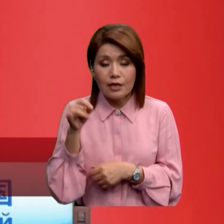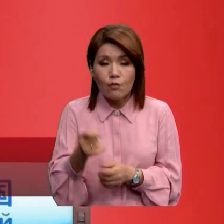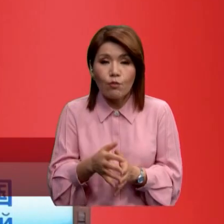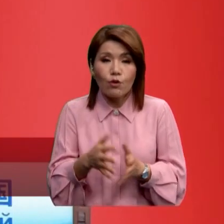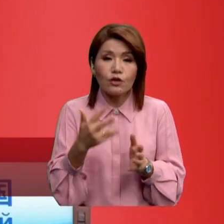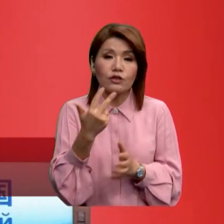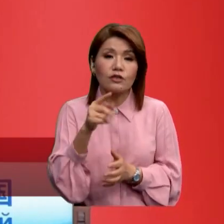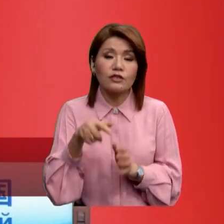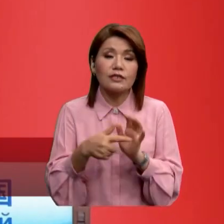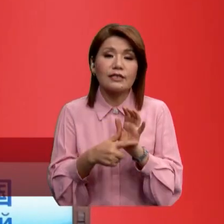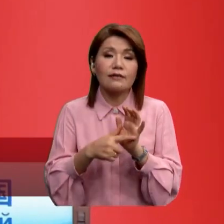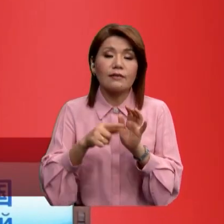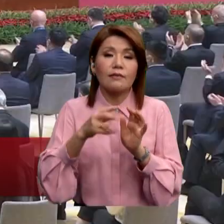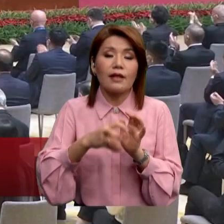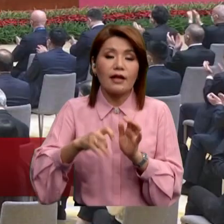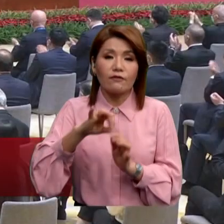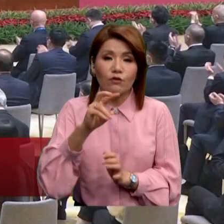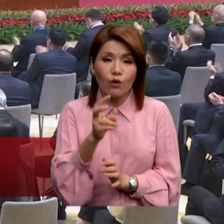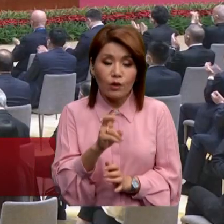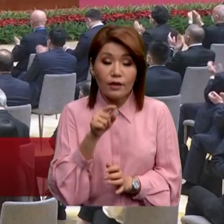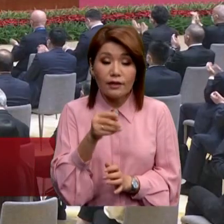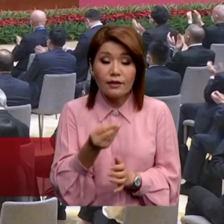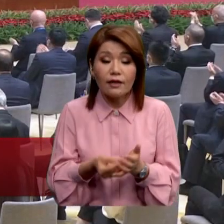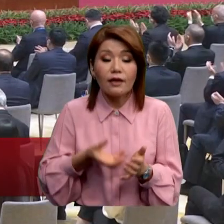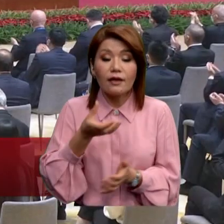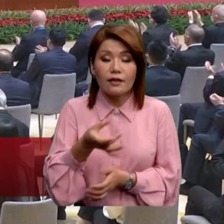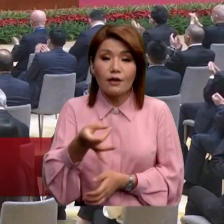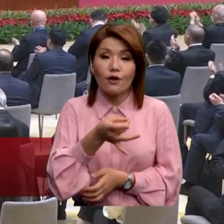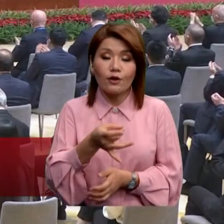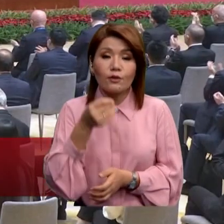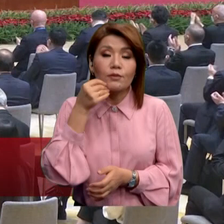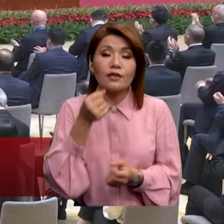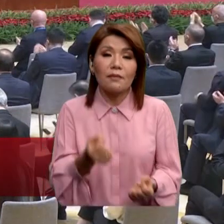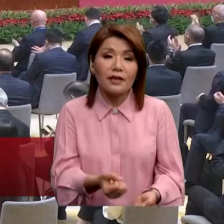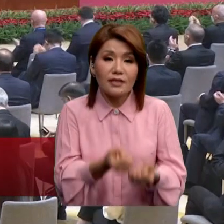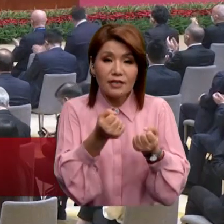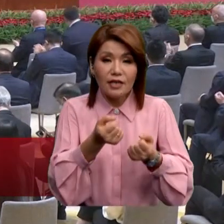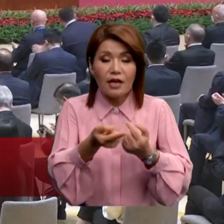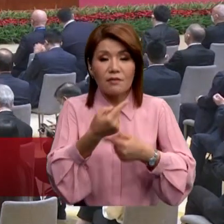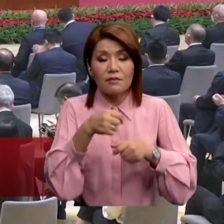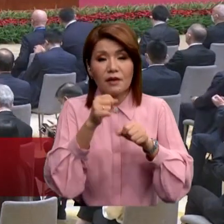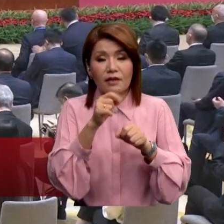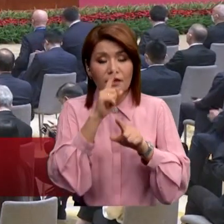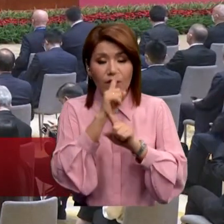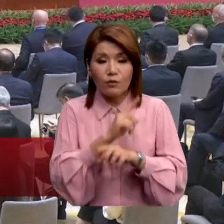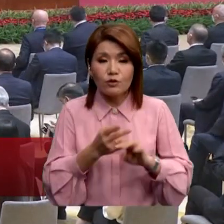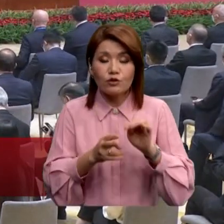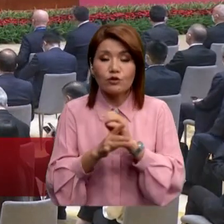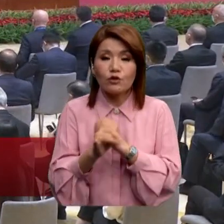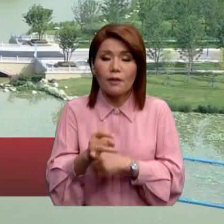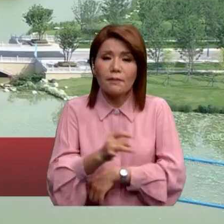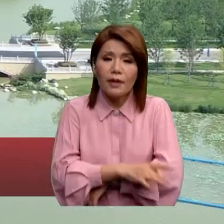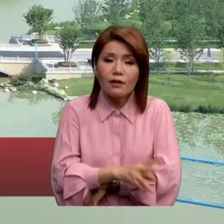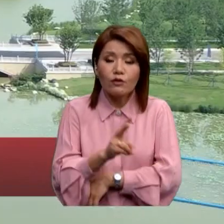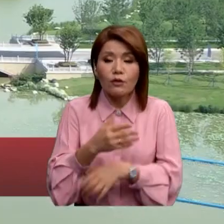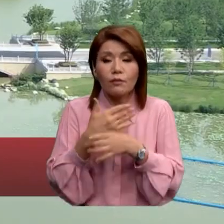больше 3,7 миллиардов долларов. Эти деньги пойдут в регион в качестве поддержки и безвозмездной помощи с целью сократить бедность с